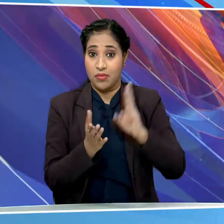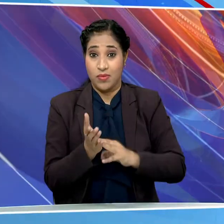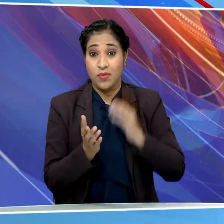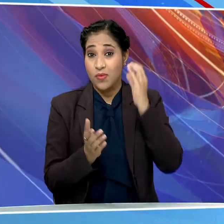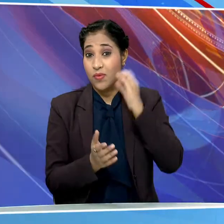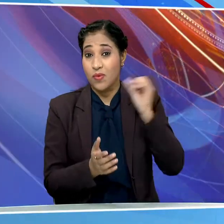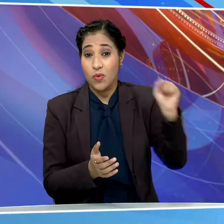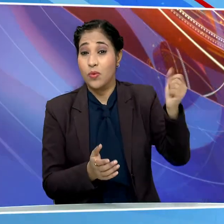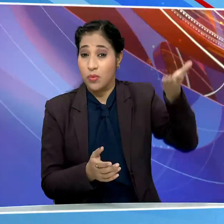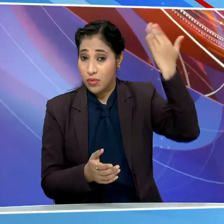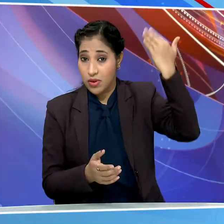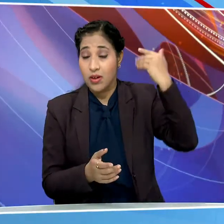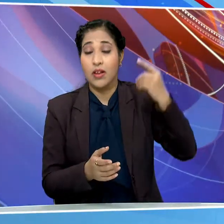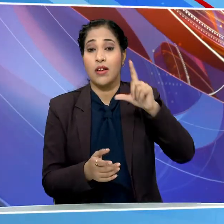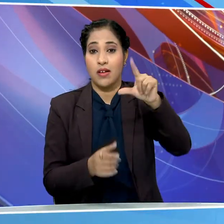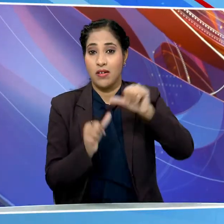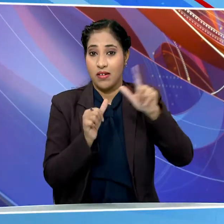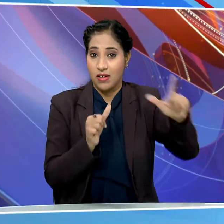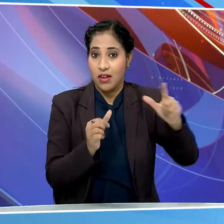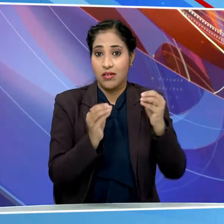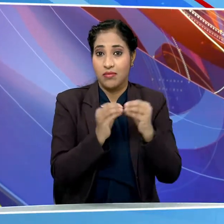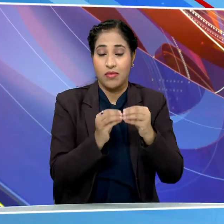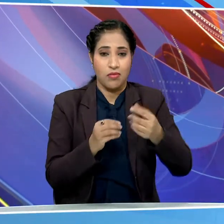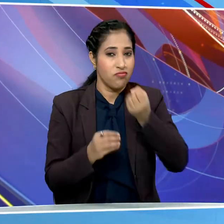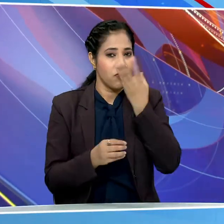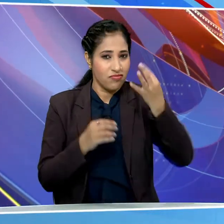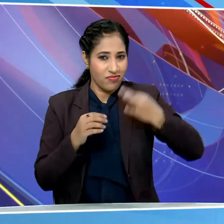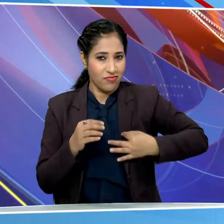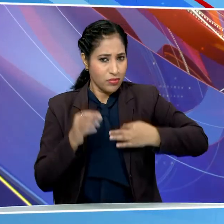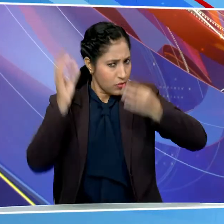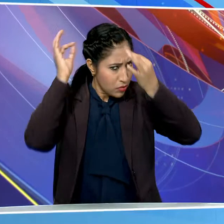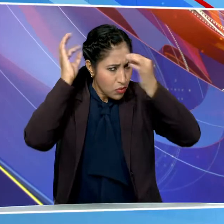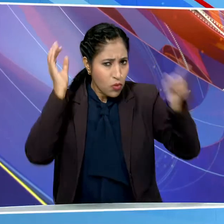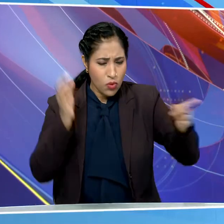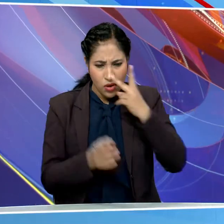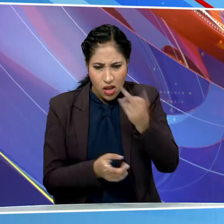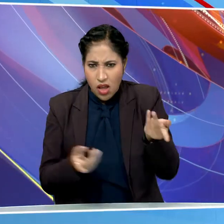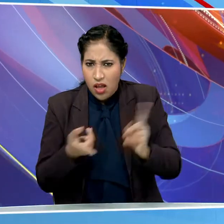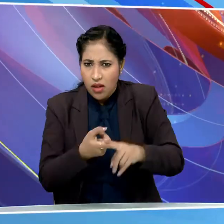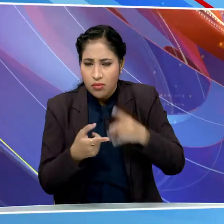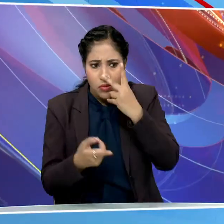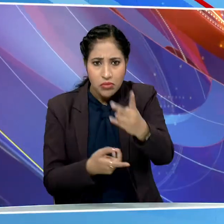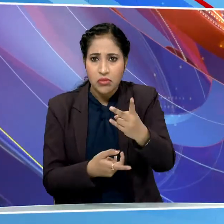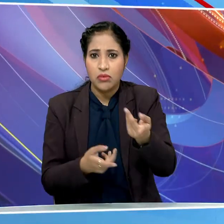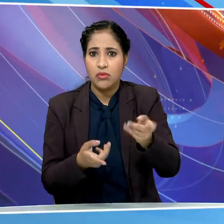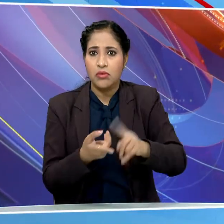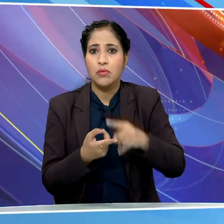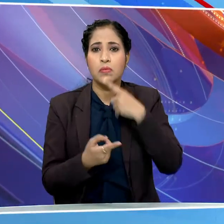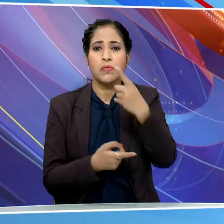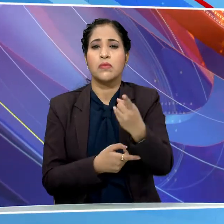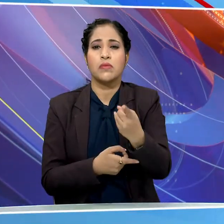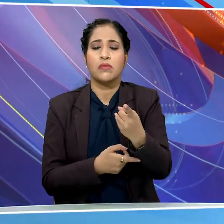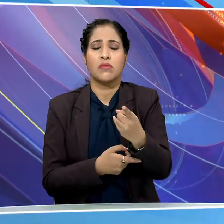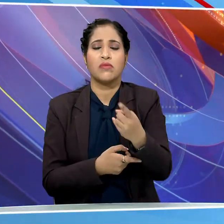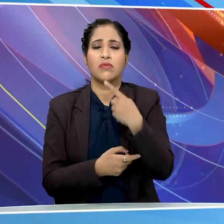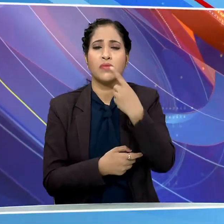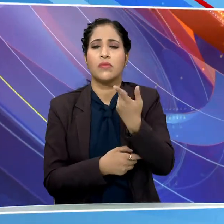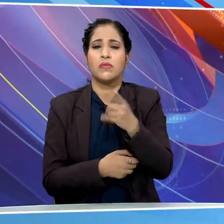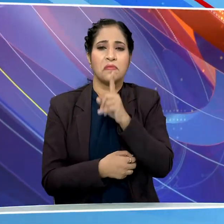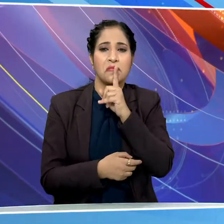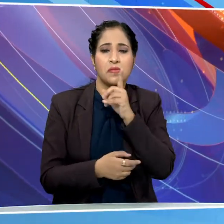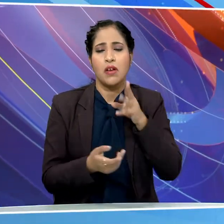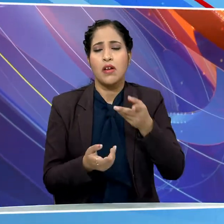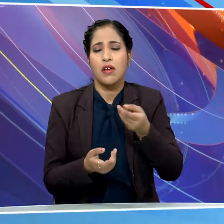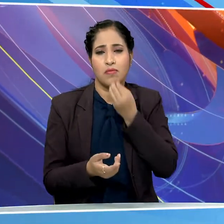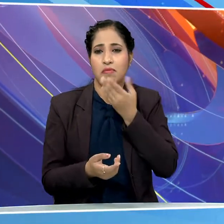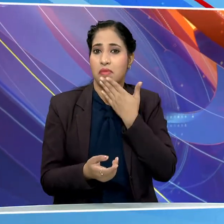जी ने अन्न के संकट को देखते हुए कहा कि सोमवार को उपवास करें।